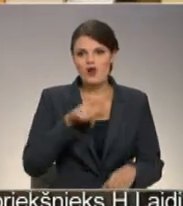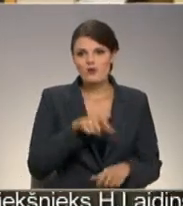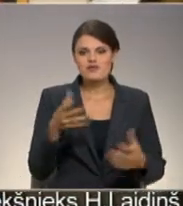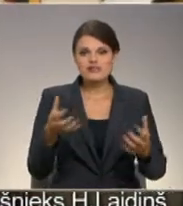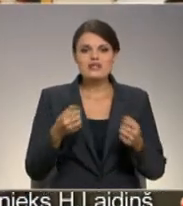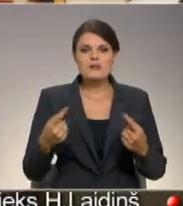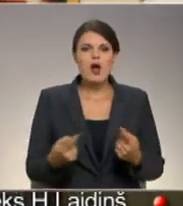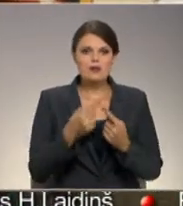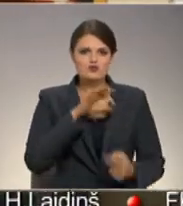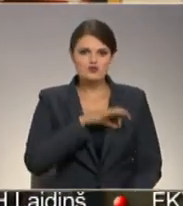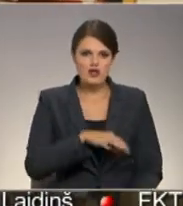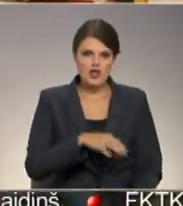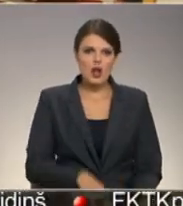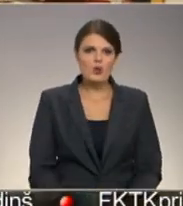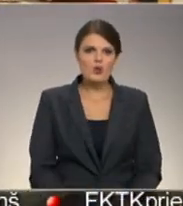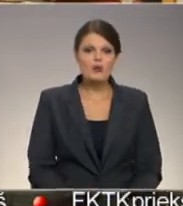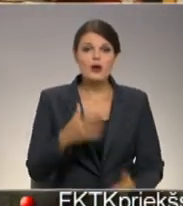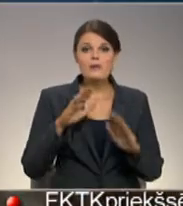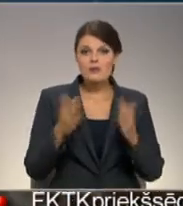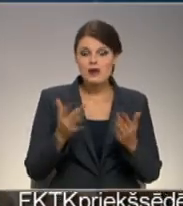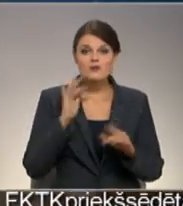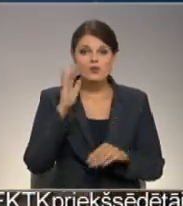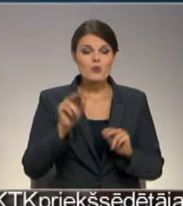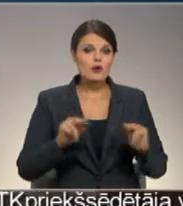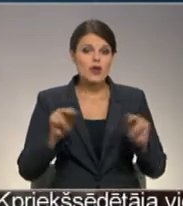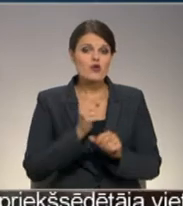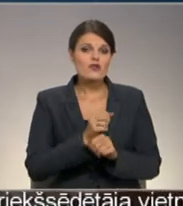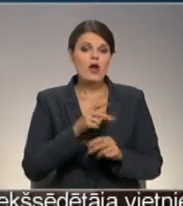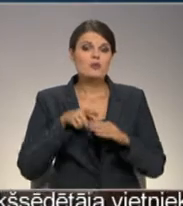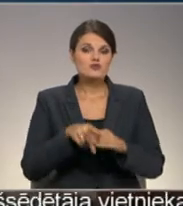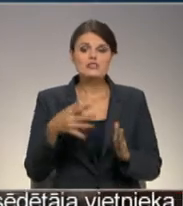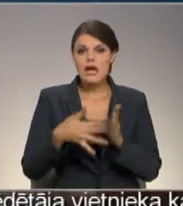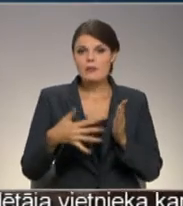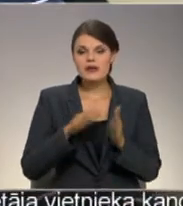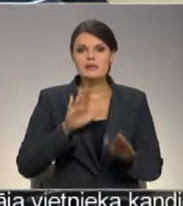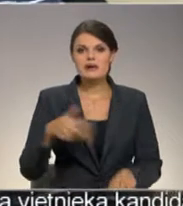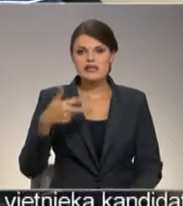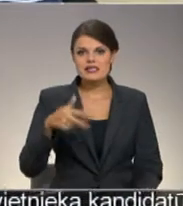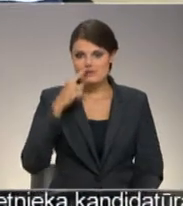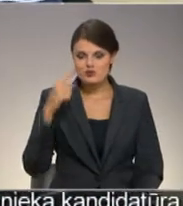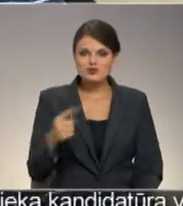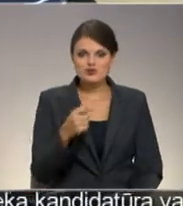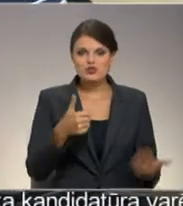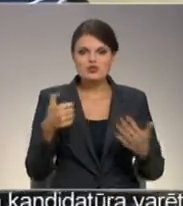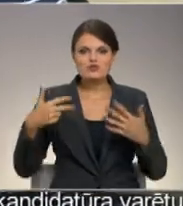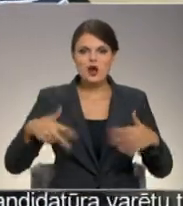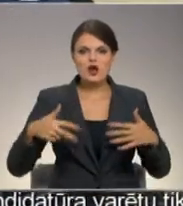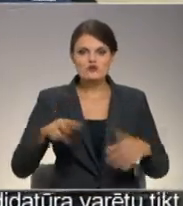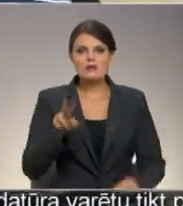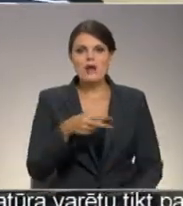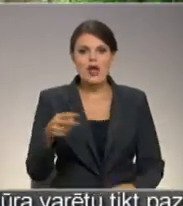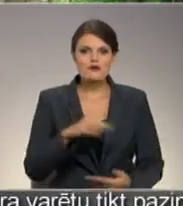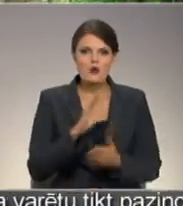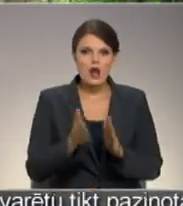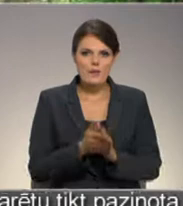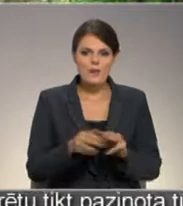saņemtu atbilstošu atalgojumu. Savukārt turpmāk pedagoga darba slodzi aprēķinās par 30 stundām 680 eiro